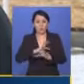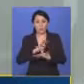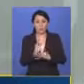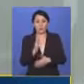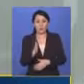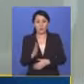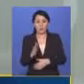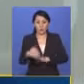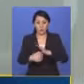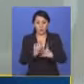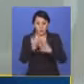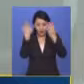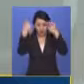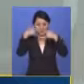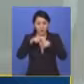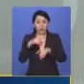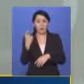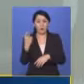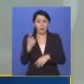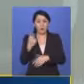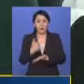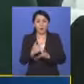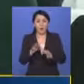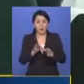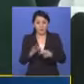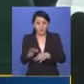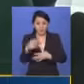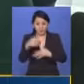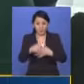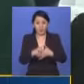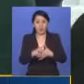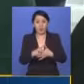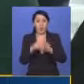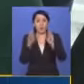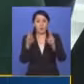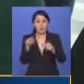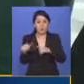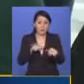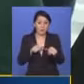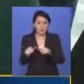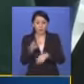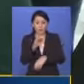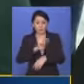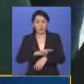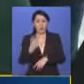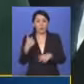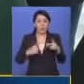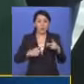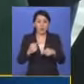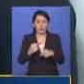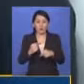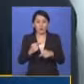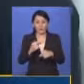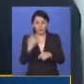бар. Заманауи технологиялар экономиканың барлық саласына енгізіліп жатыр. Процестерді автоматтандыру нәтижесінде сүт фермасының